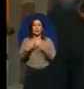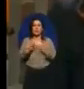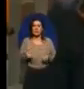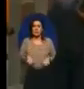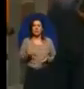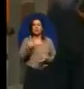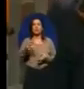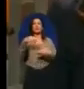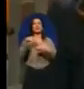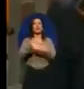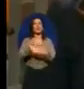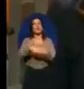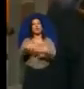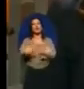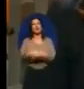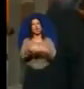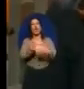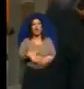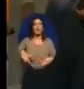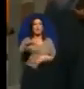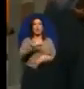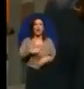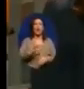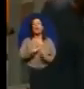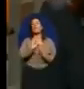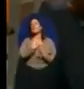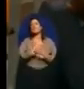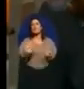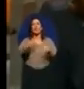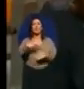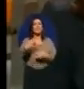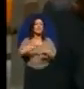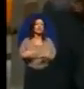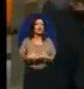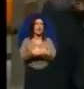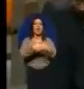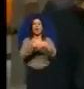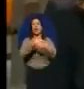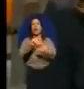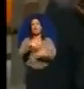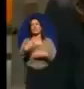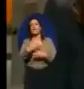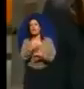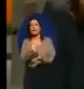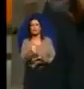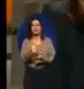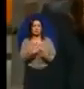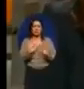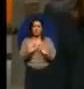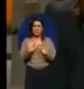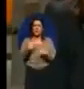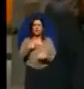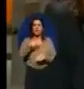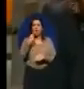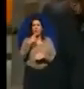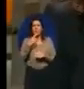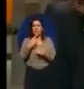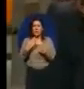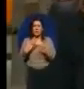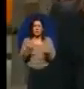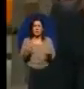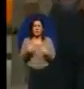שלום כולל במזרח התיכון, ולא יישא גואל גוי חרב, ויש תקציב של ההתנחלויות. אני לא מוכנה לנהל את השיח המלאכותי